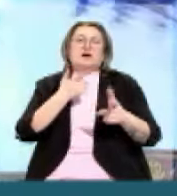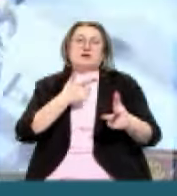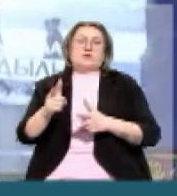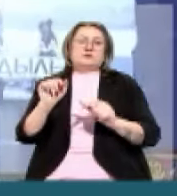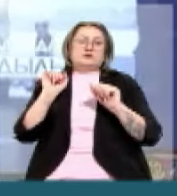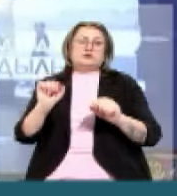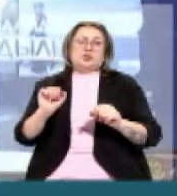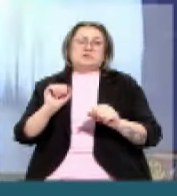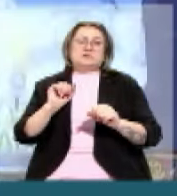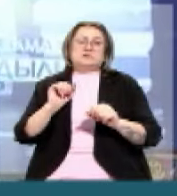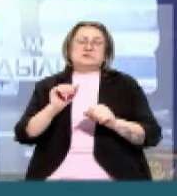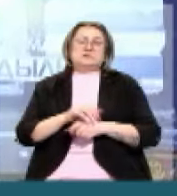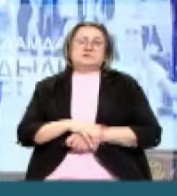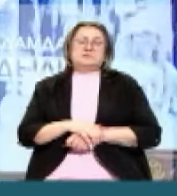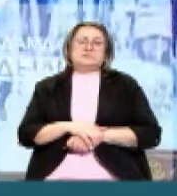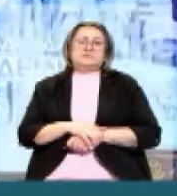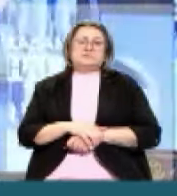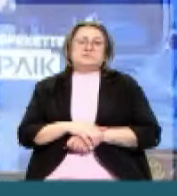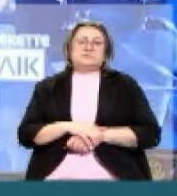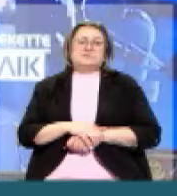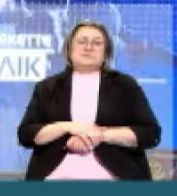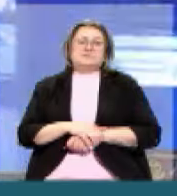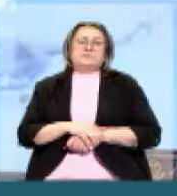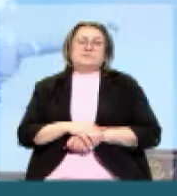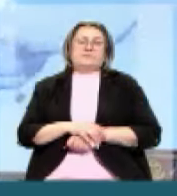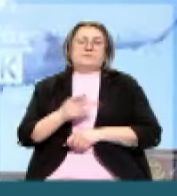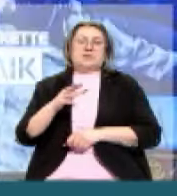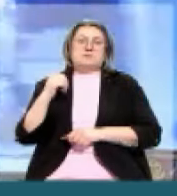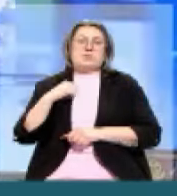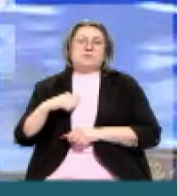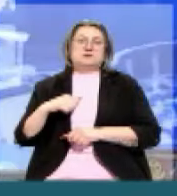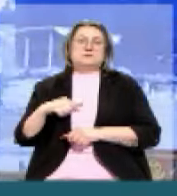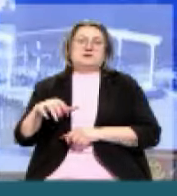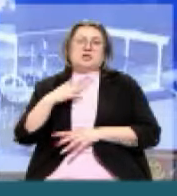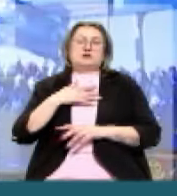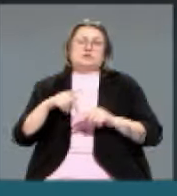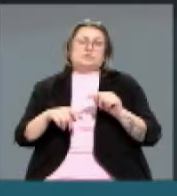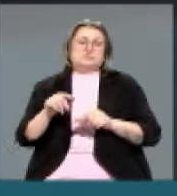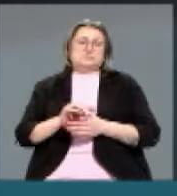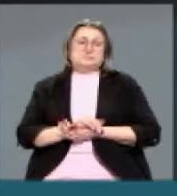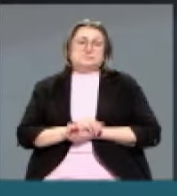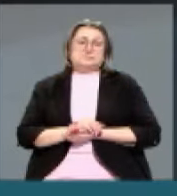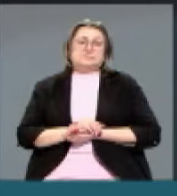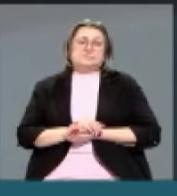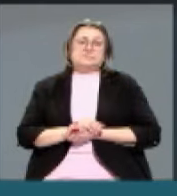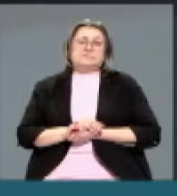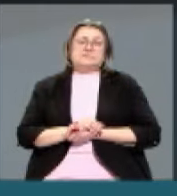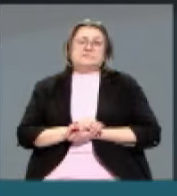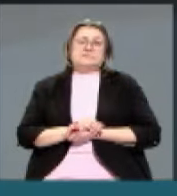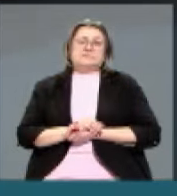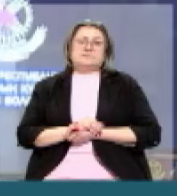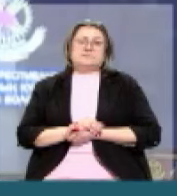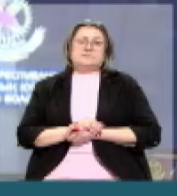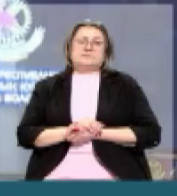атамыз айтқандай, сенде бір кірпішті дүниеге тетігін тапта бар қалан дегендіктен, біздің алға қойған мақсатымыз биік, ел дегенде еміреніп,